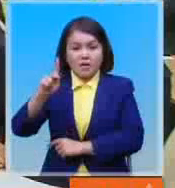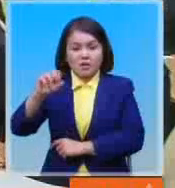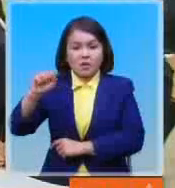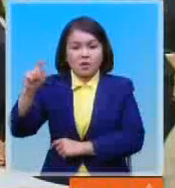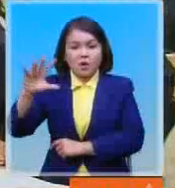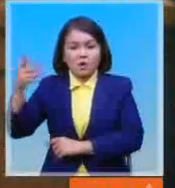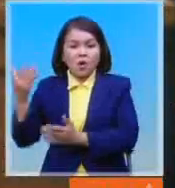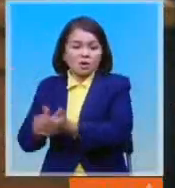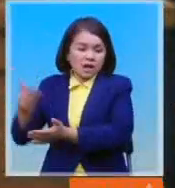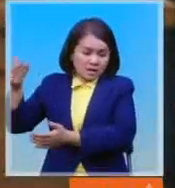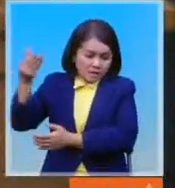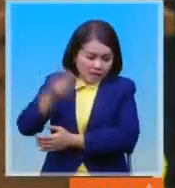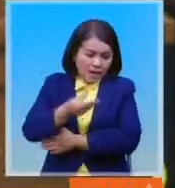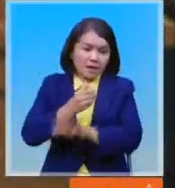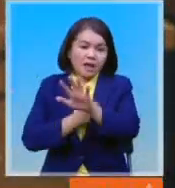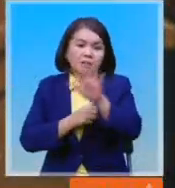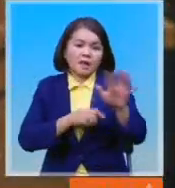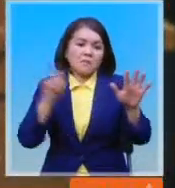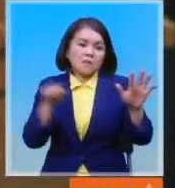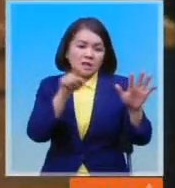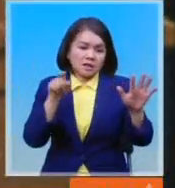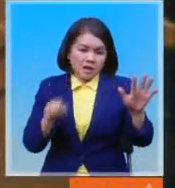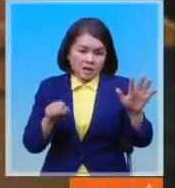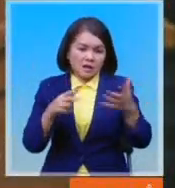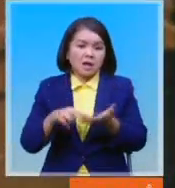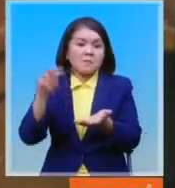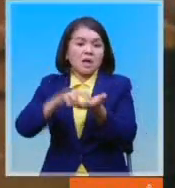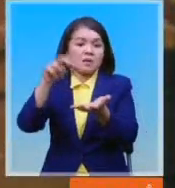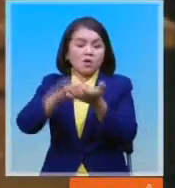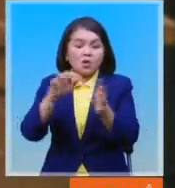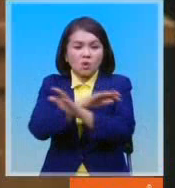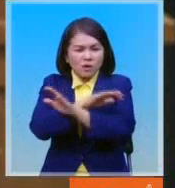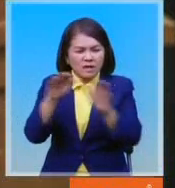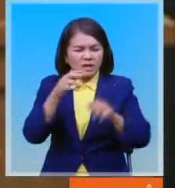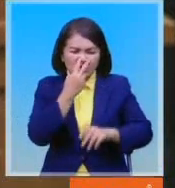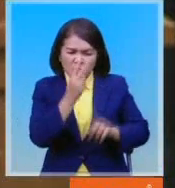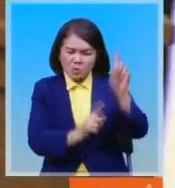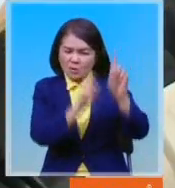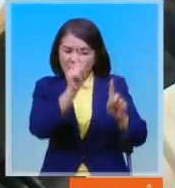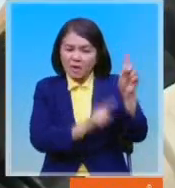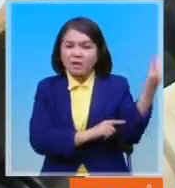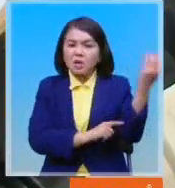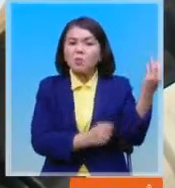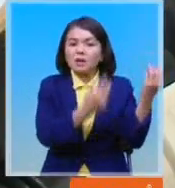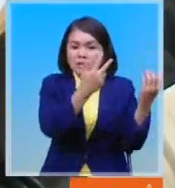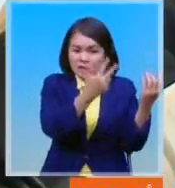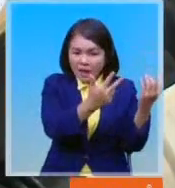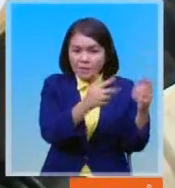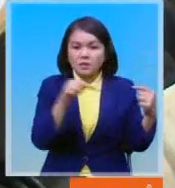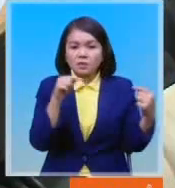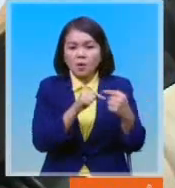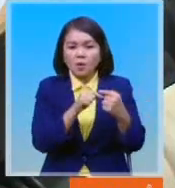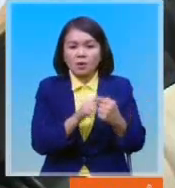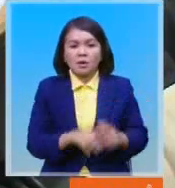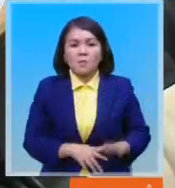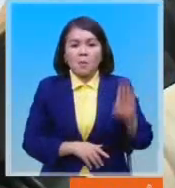ายถากรตันทสิทธิ์มีการประเมินว่าจะคืนใบอนุญาตมากกว่า3ช่องโดยเฉพาะผู้ประกอบการที่ถือใบอนุญาตตั้งแต่2ใบขึ้